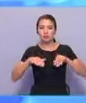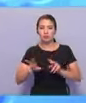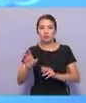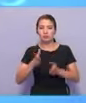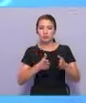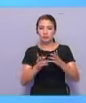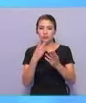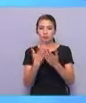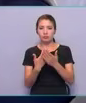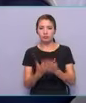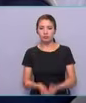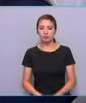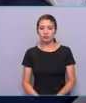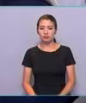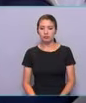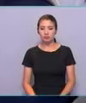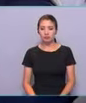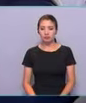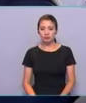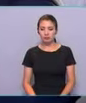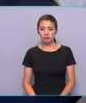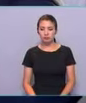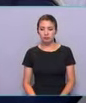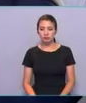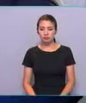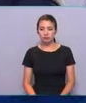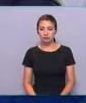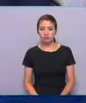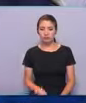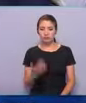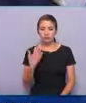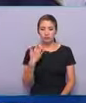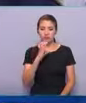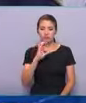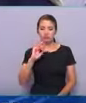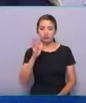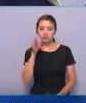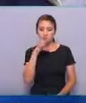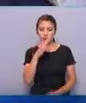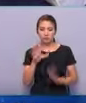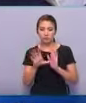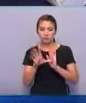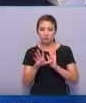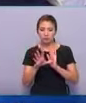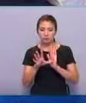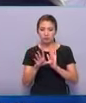жолдарын көрсетті. Баяғы заманымыз Совет Союзында болған трансформатор бар осы қызымызда да, қазақ